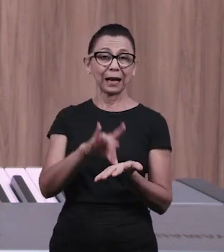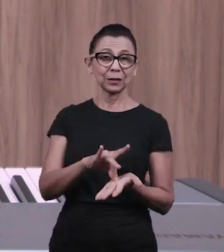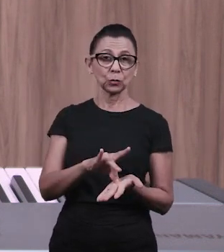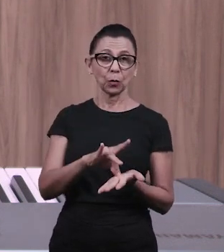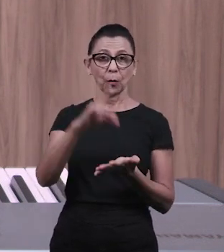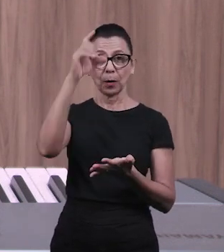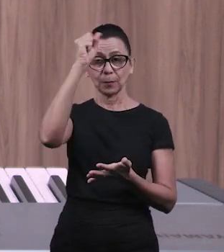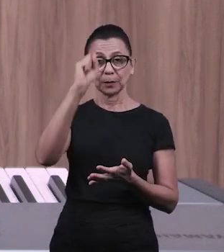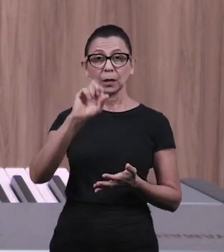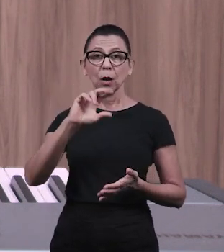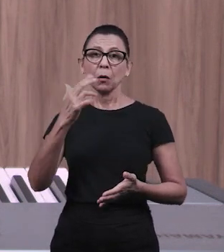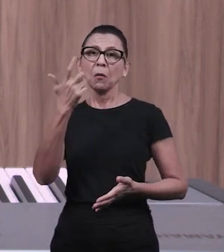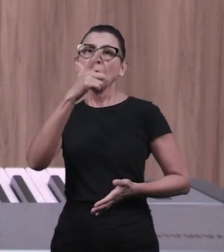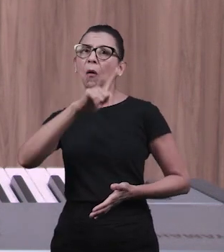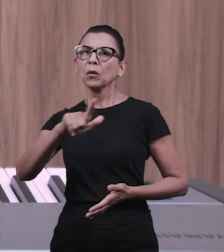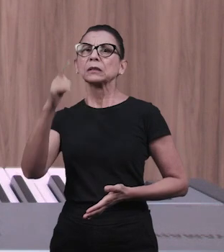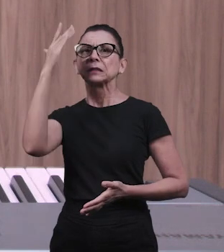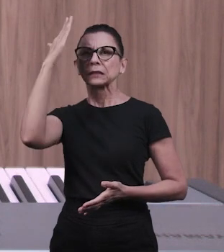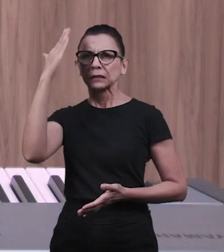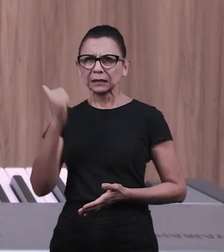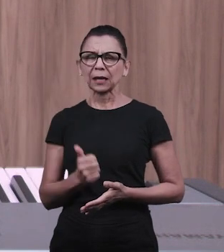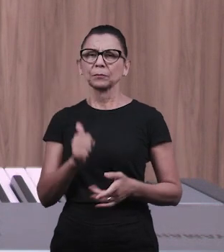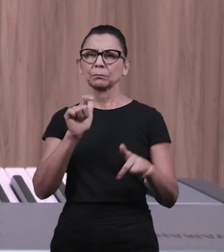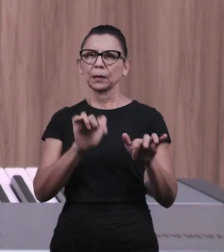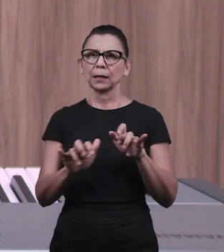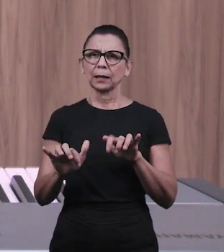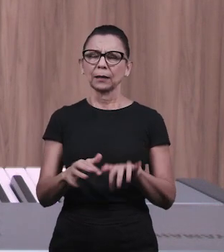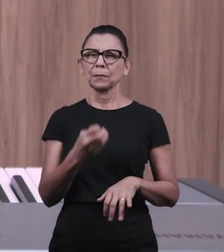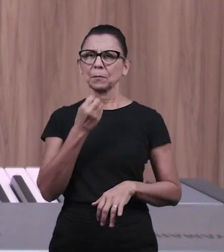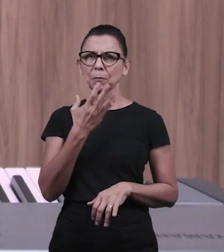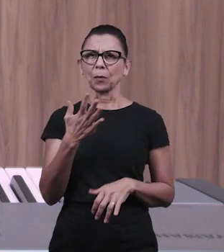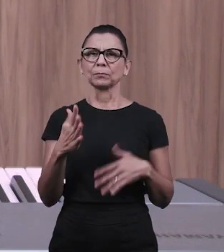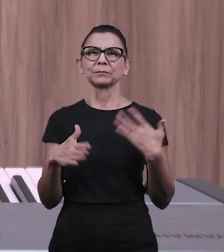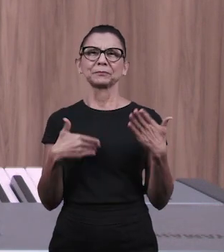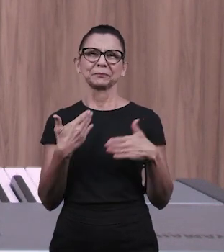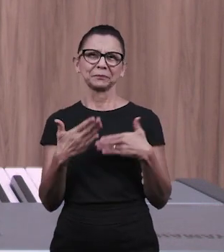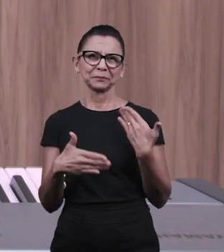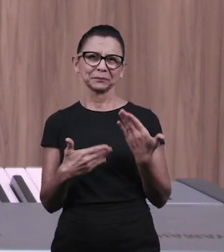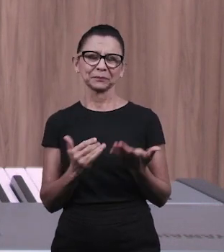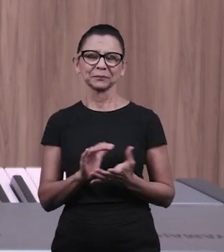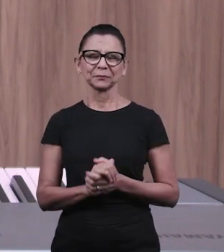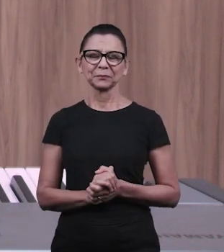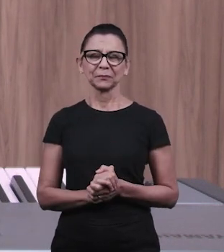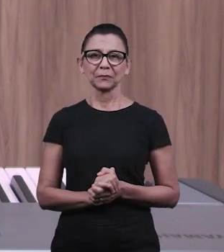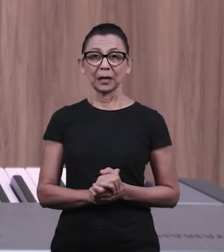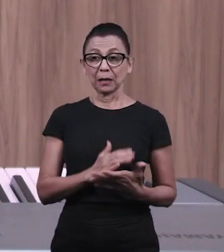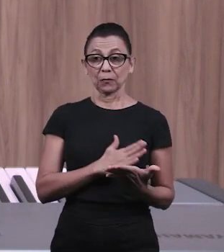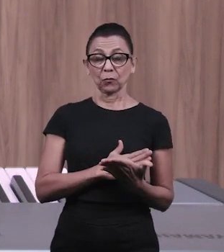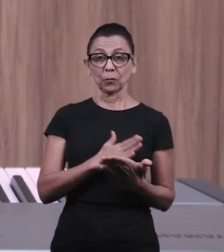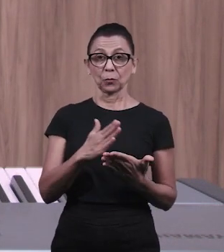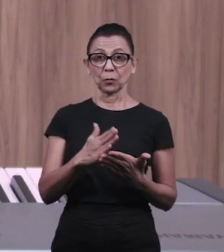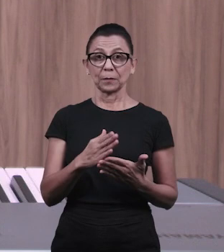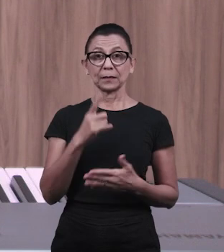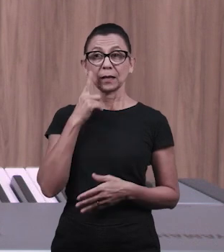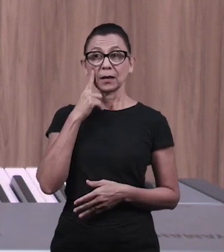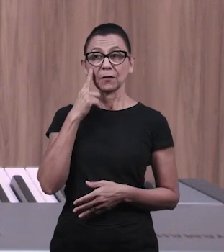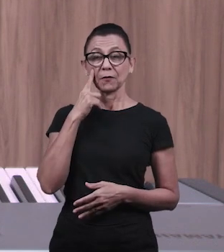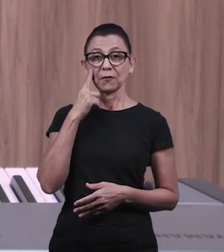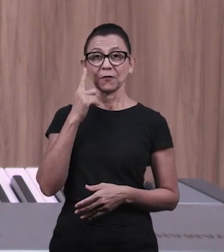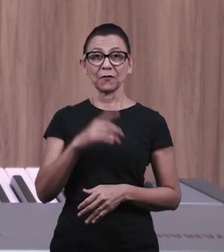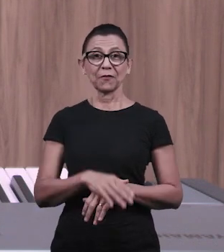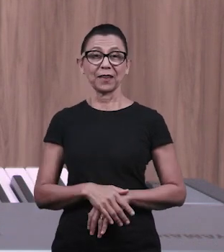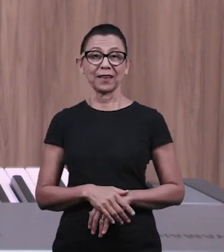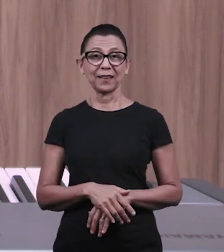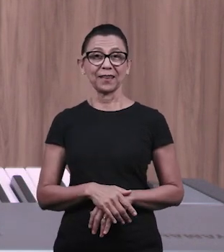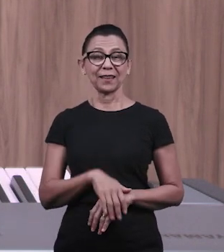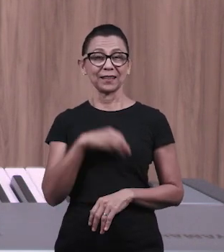вы уже умеете играть, или псалом, который мы изучаем. Для нас это будет большая радость. И сегодня мы поговорим